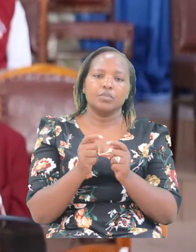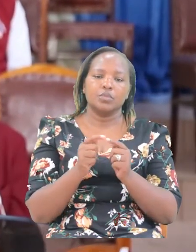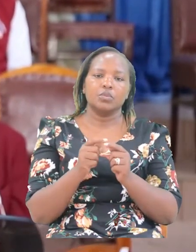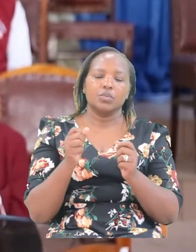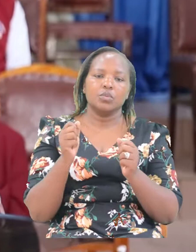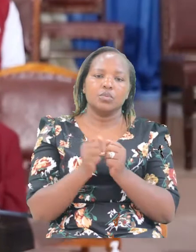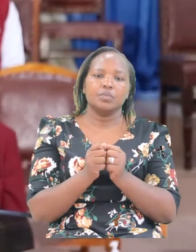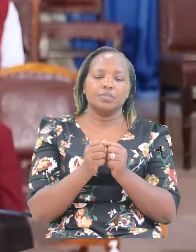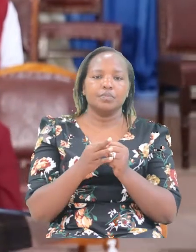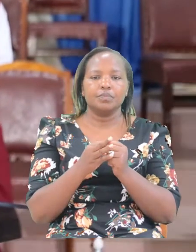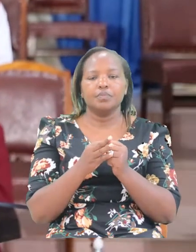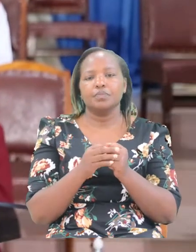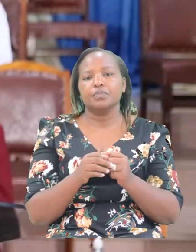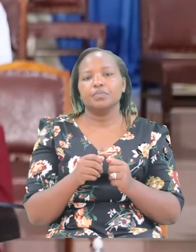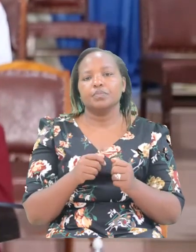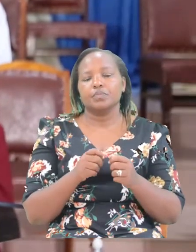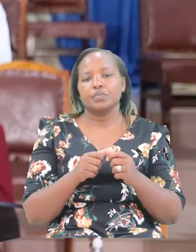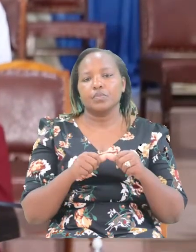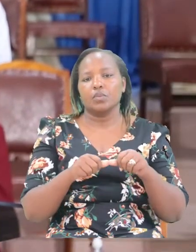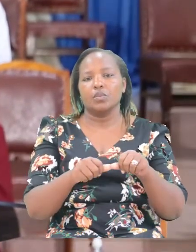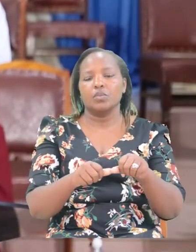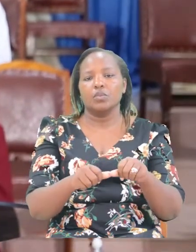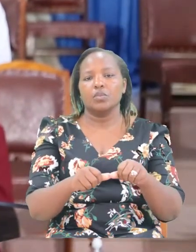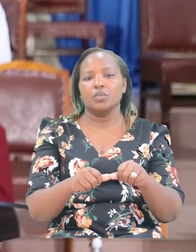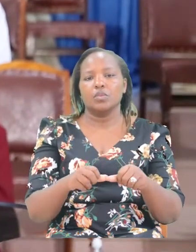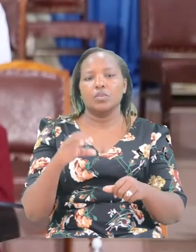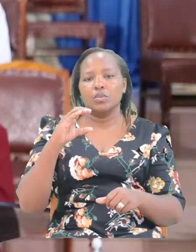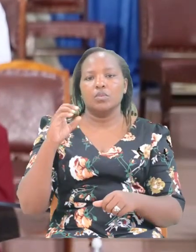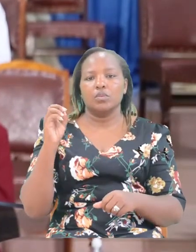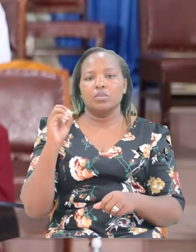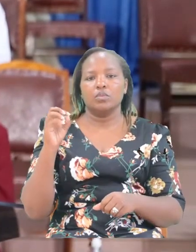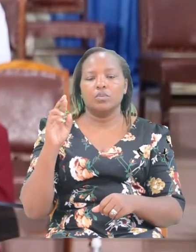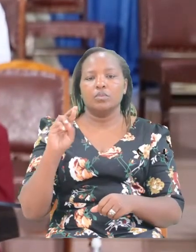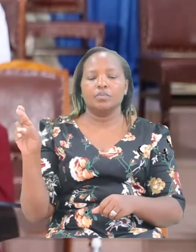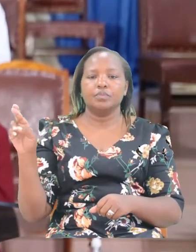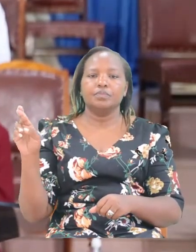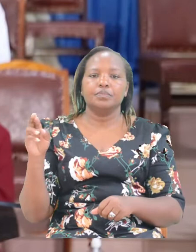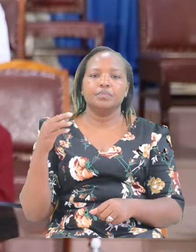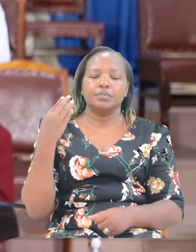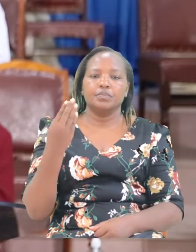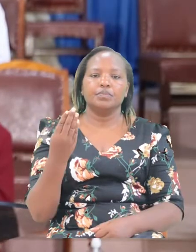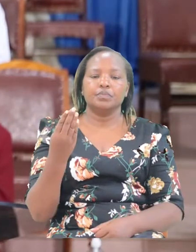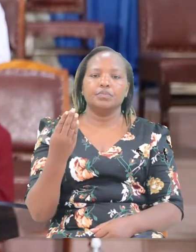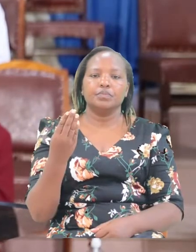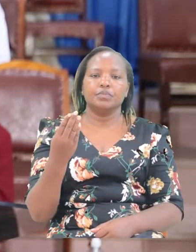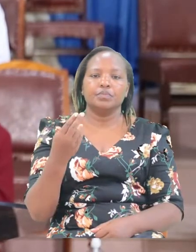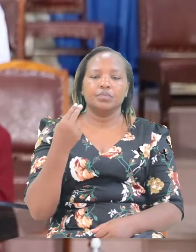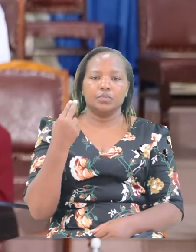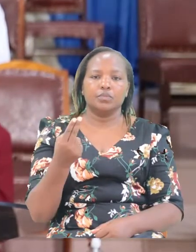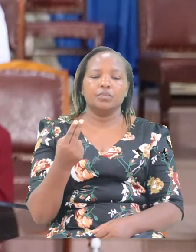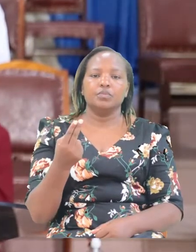10-13. Nitaendelea na Wakorintho wa Kwanza sura ya 4:2.